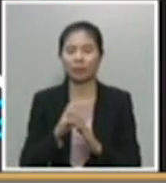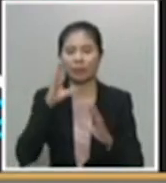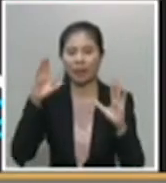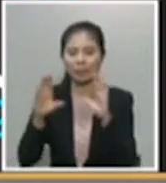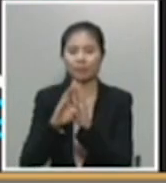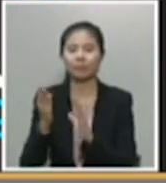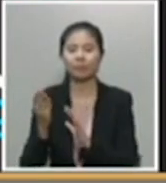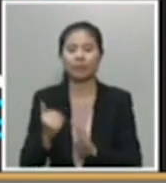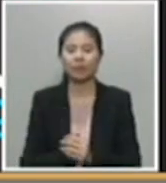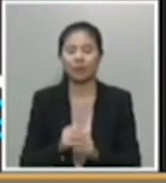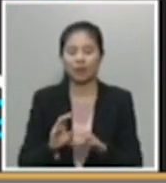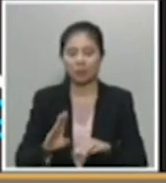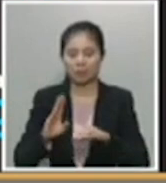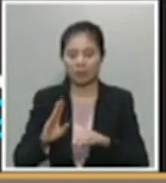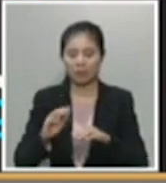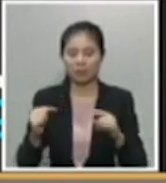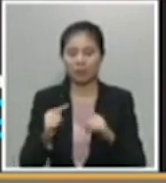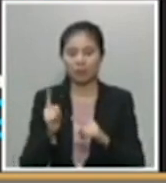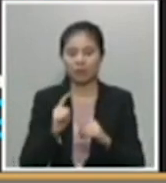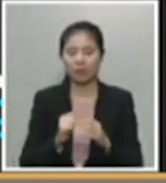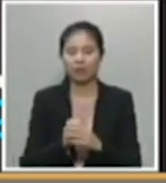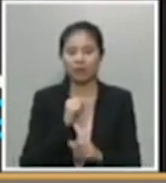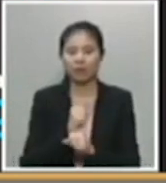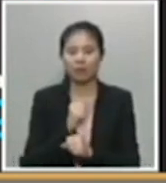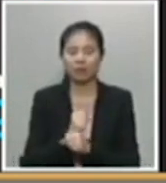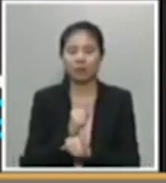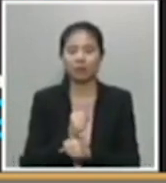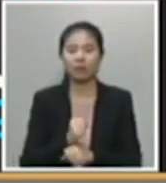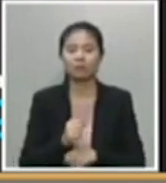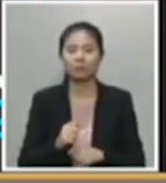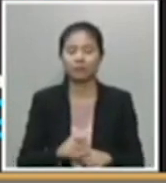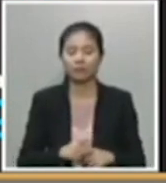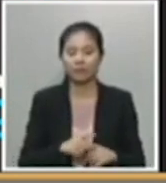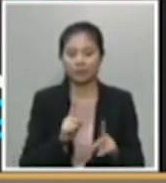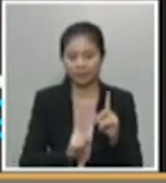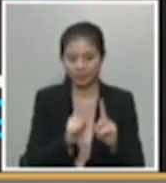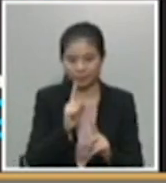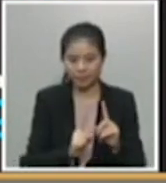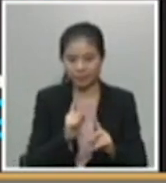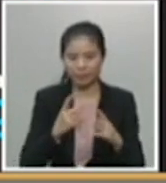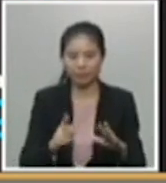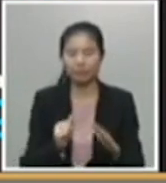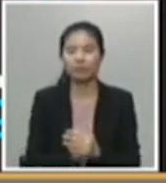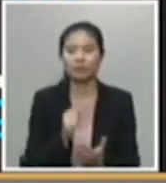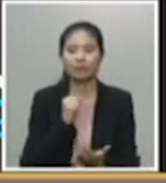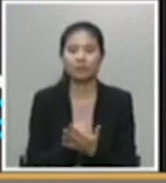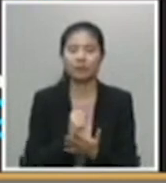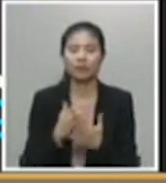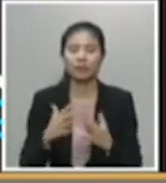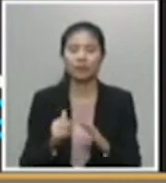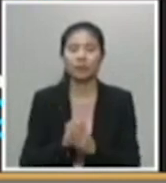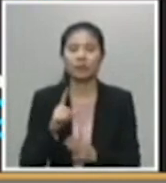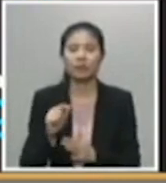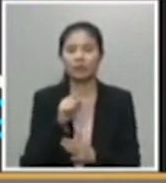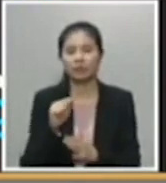จะเห็นว่าบริษัทชั้นนำที่จดทะเบียนอยู่ในตลาดหลักทรัพย์โดยรวมแม้แต่ระดับ 20% ก็ยังจ่ายกันไม่ครบ